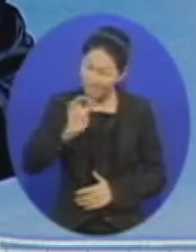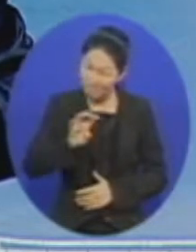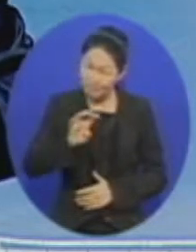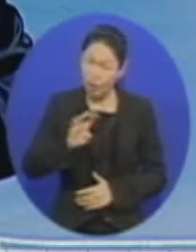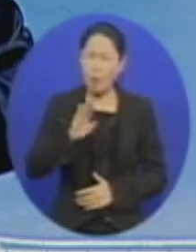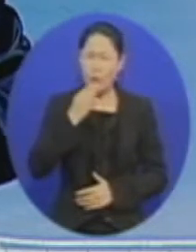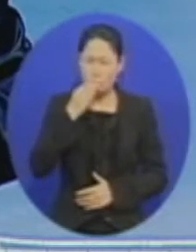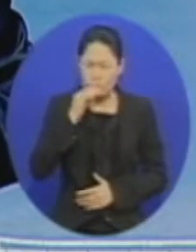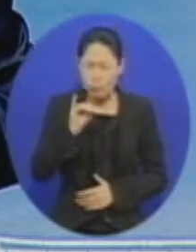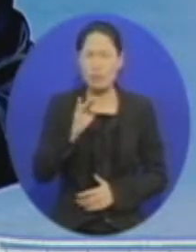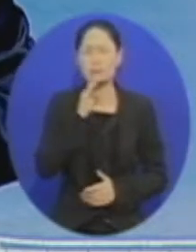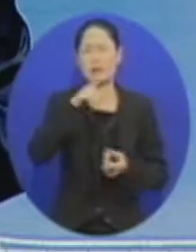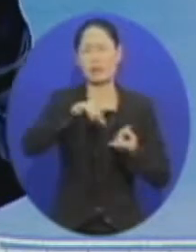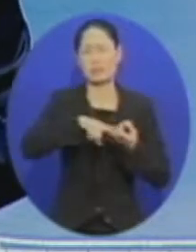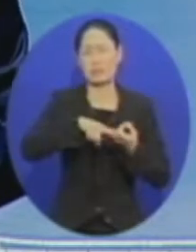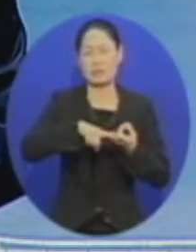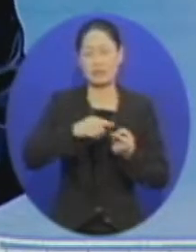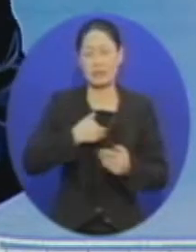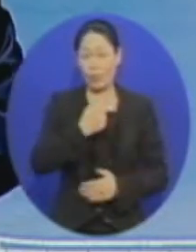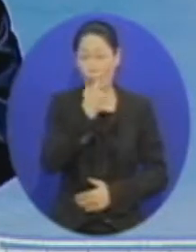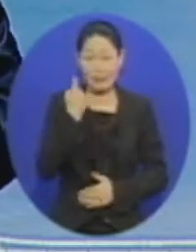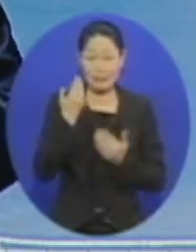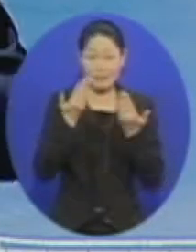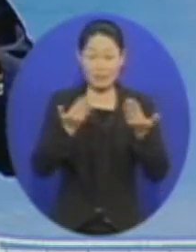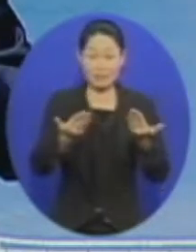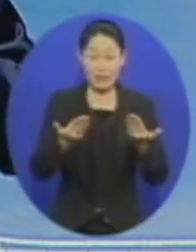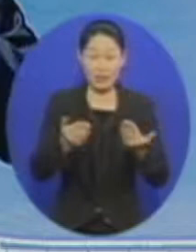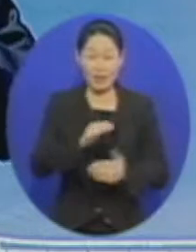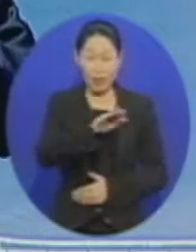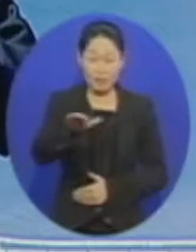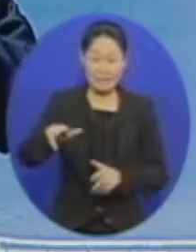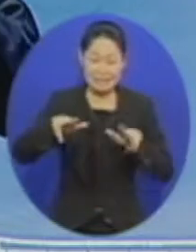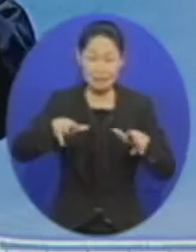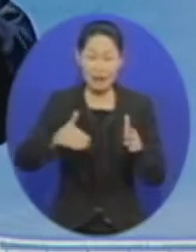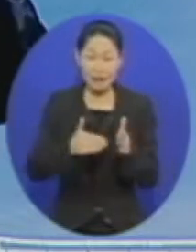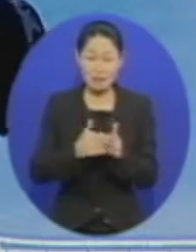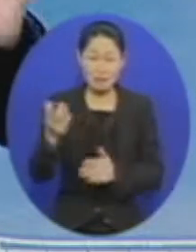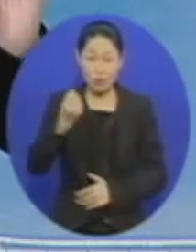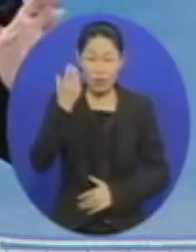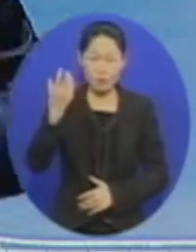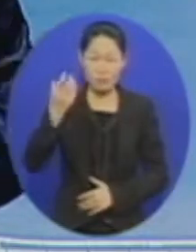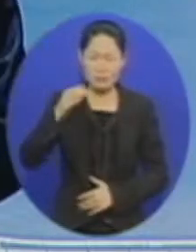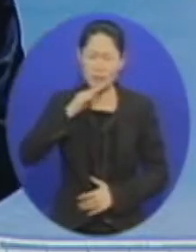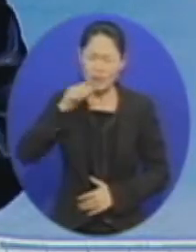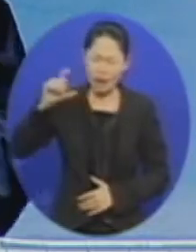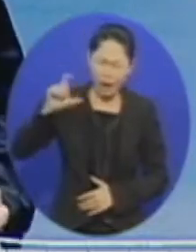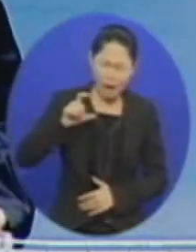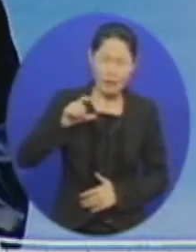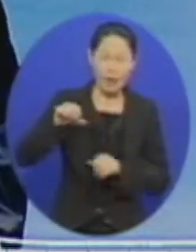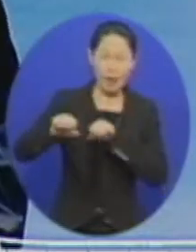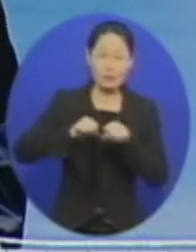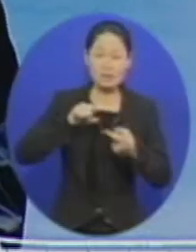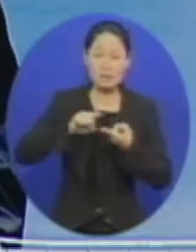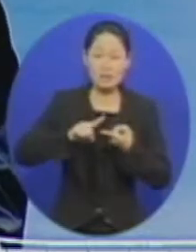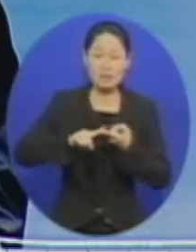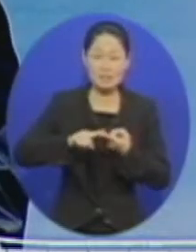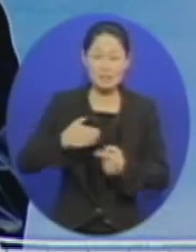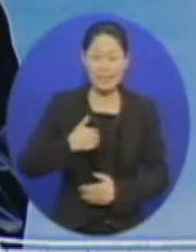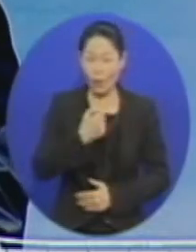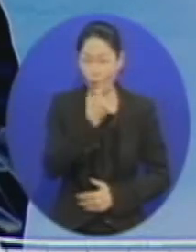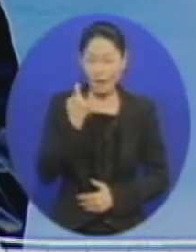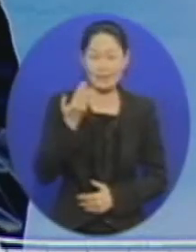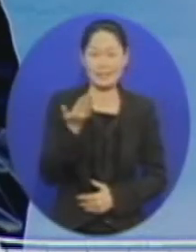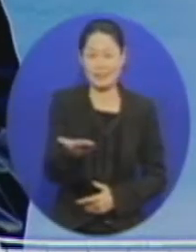물론입니다 제가 한번 확인해 드릴게요 여러분에게 그동안 성령님이 얼마나 강하게 역사 하셨는지 제가 뭐 확인해